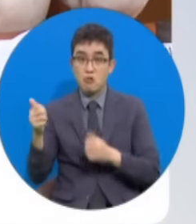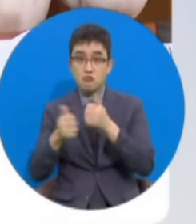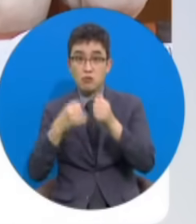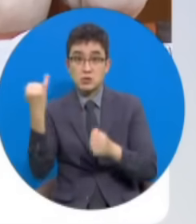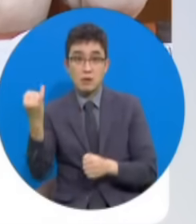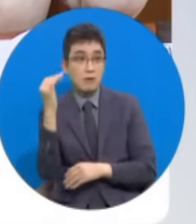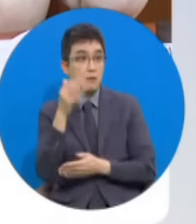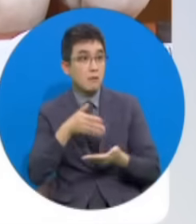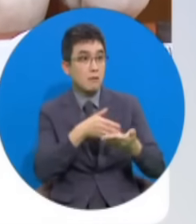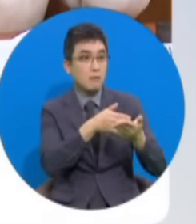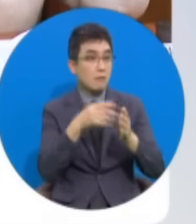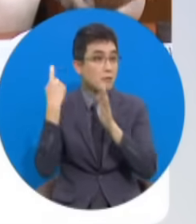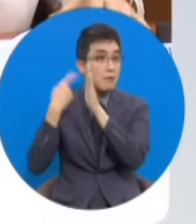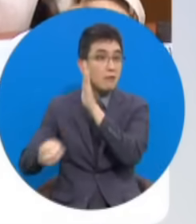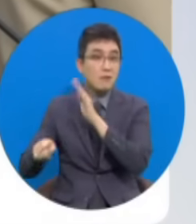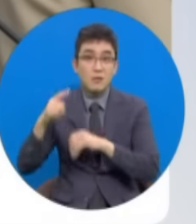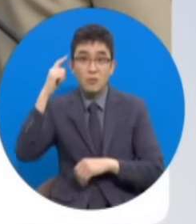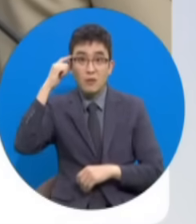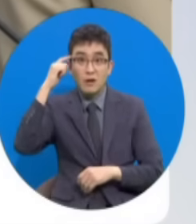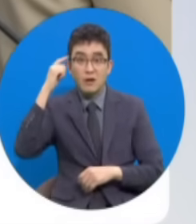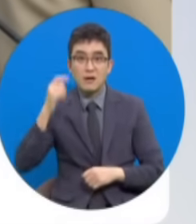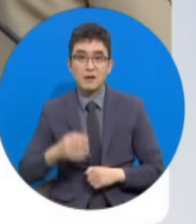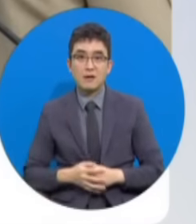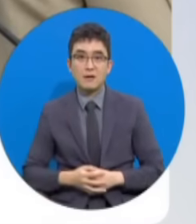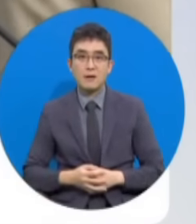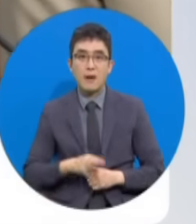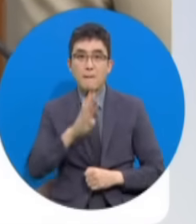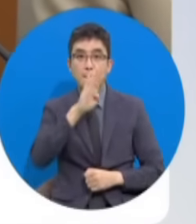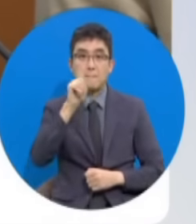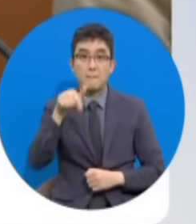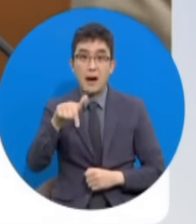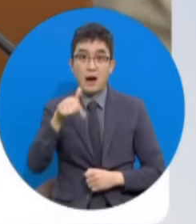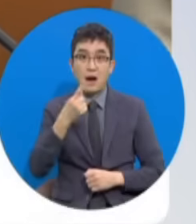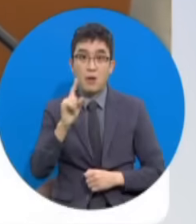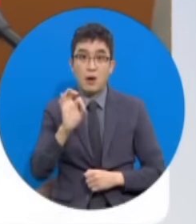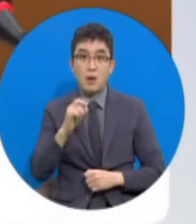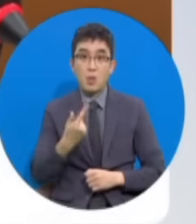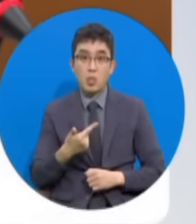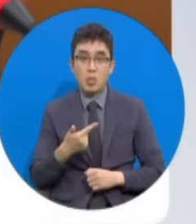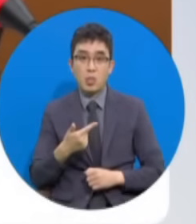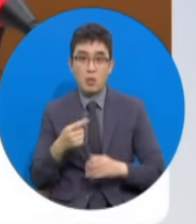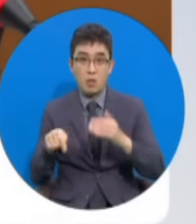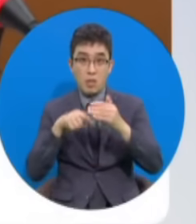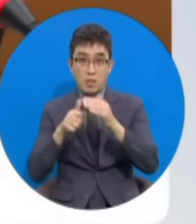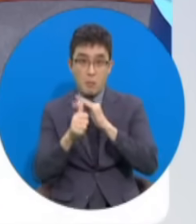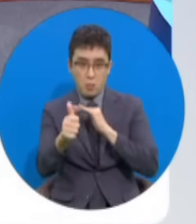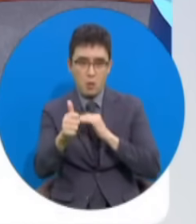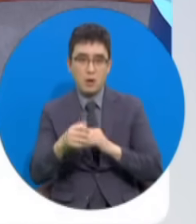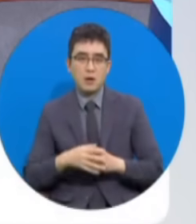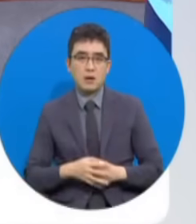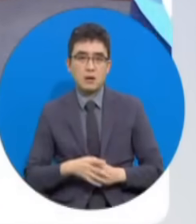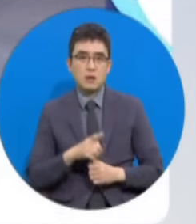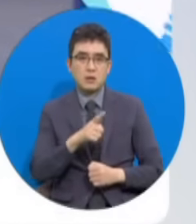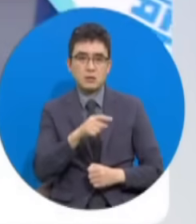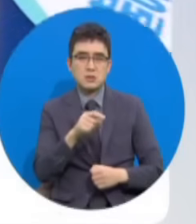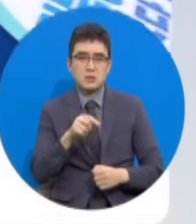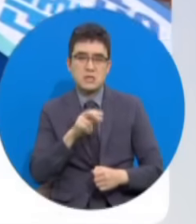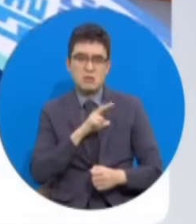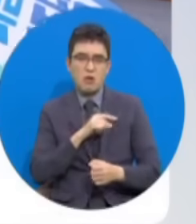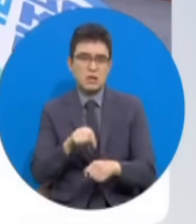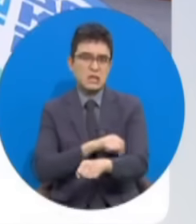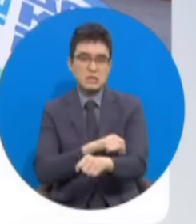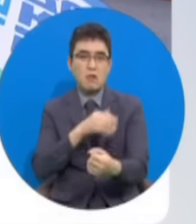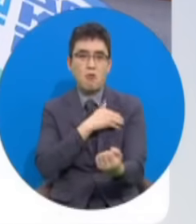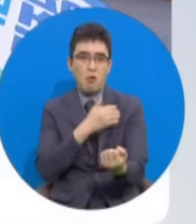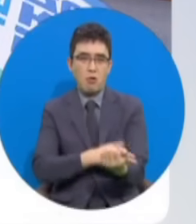또 이때 이제 박광원 원내대표가 좀 불체포특권 내려놓는 게 좀 찬성하자는 취지로 얘기하는데 예.